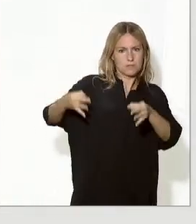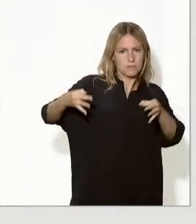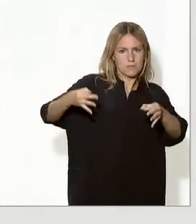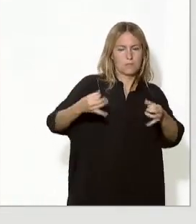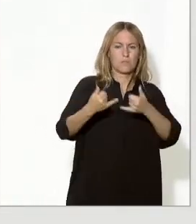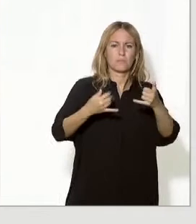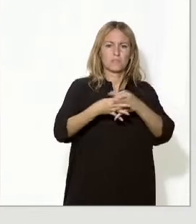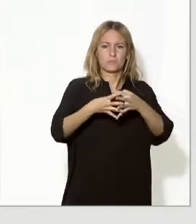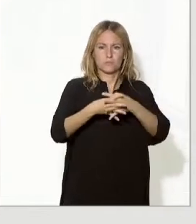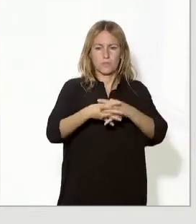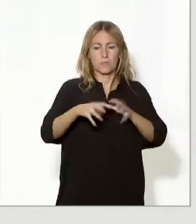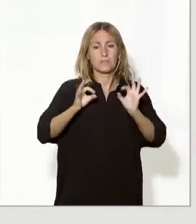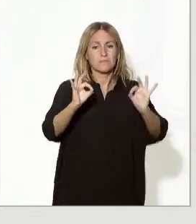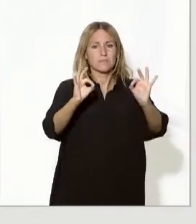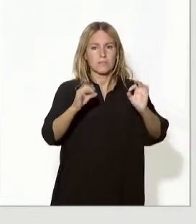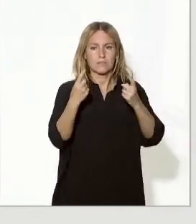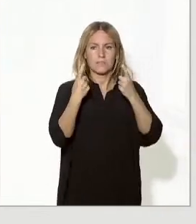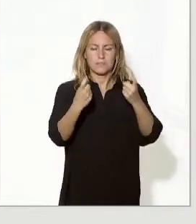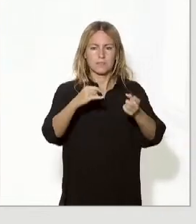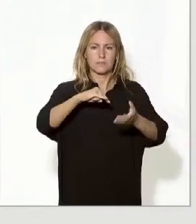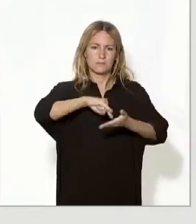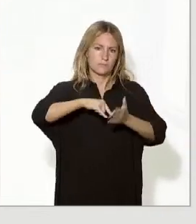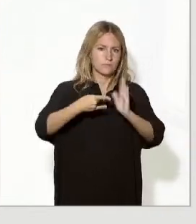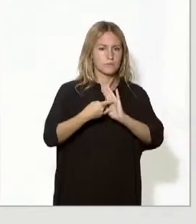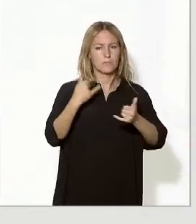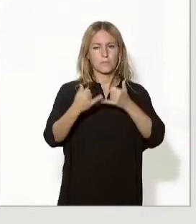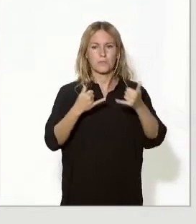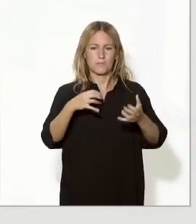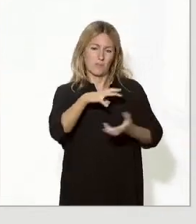també la necessitat de resoldre el conflicte polític amb l'Estat.